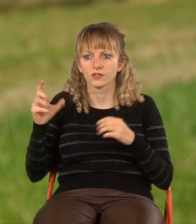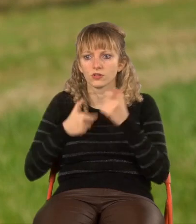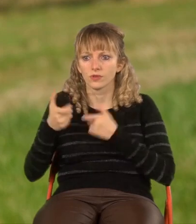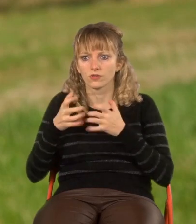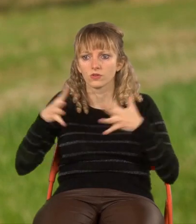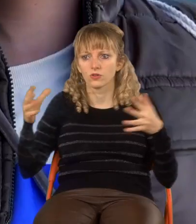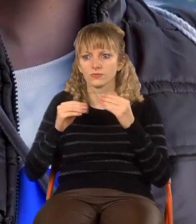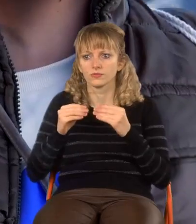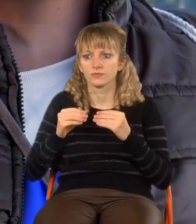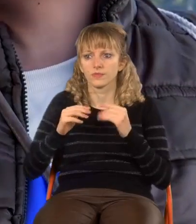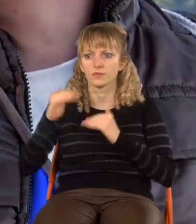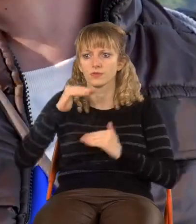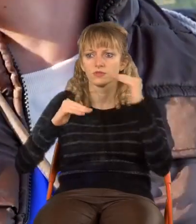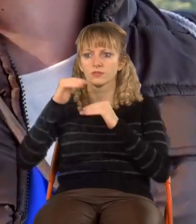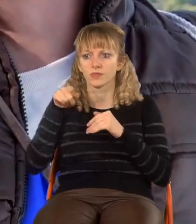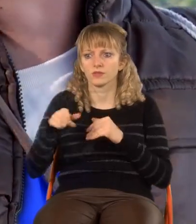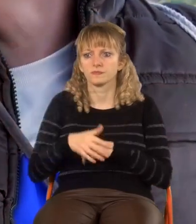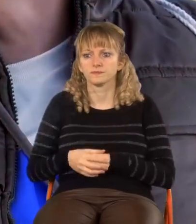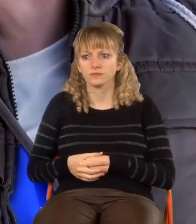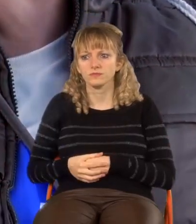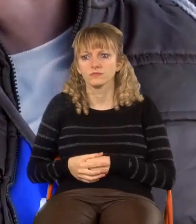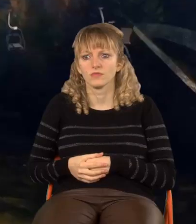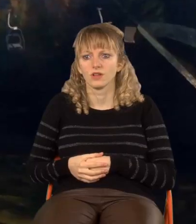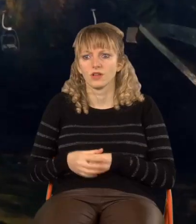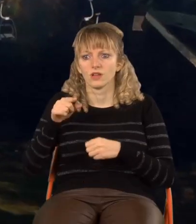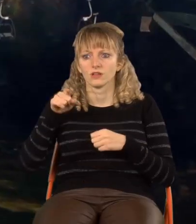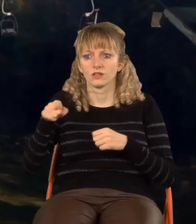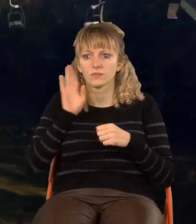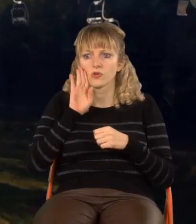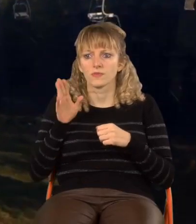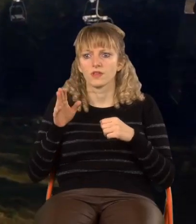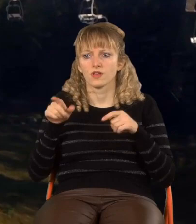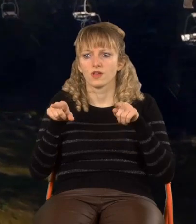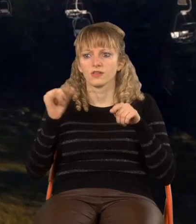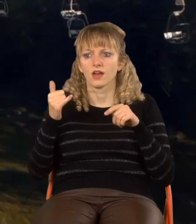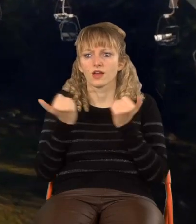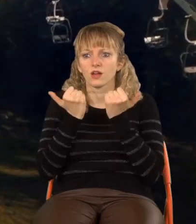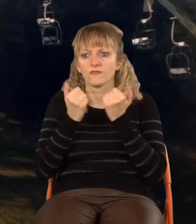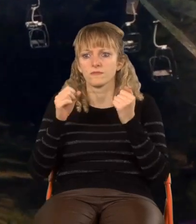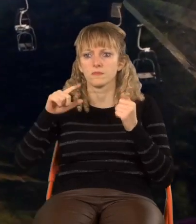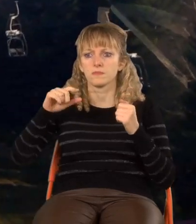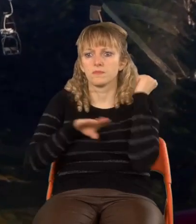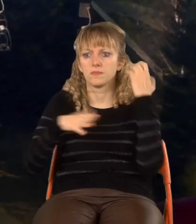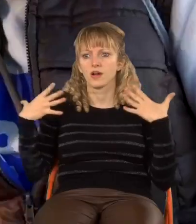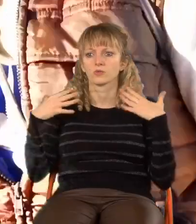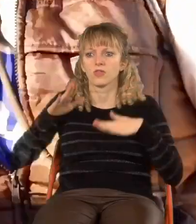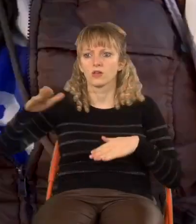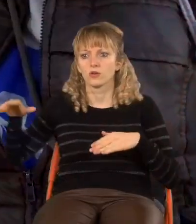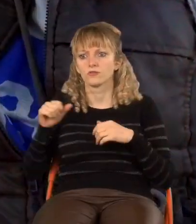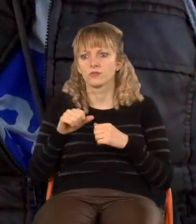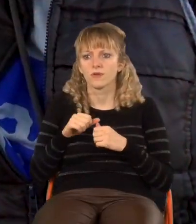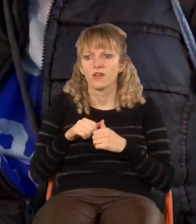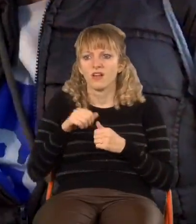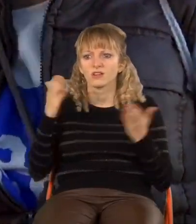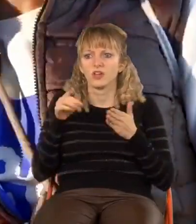Stołowych, zrobiono ogromny postęp w tym zakresie. Podobnie zresztą jak w Krakonoskim Parku Narodowym, gdzie już od ponad 10